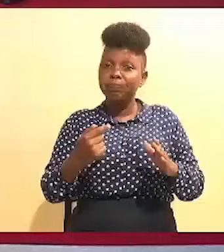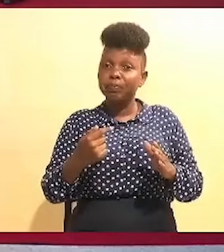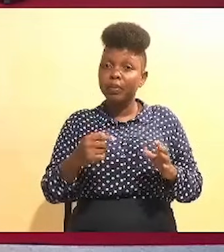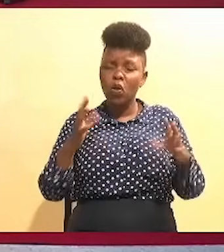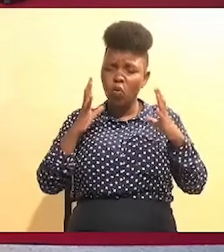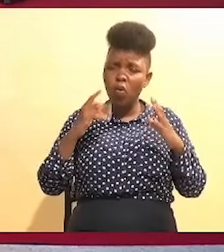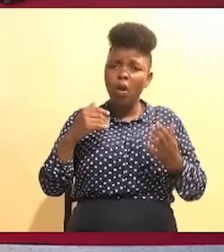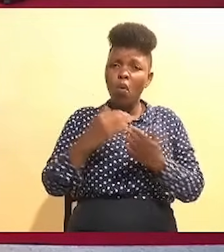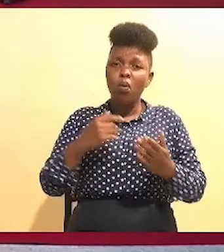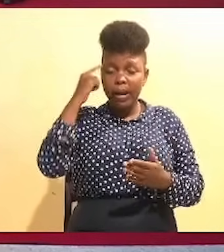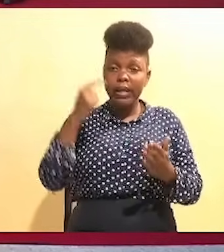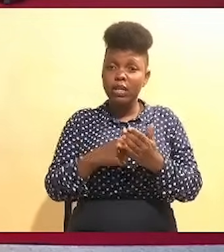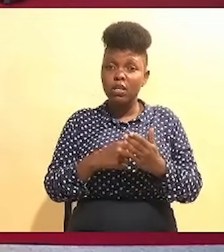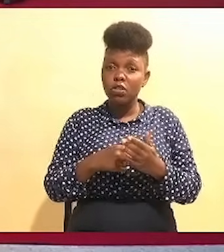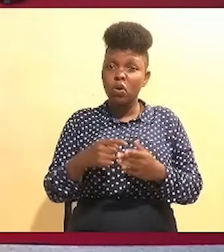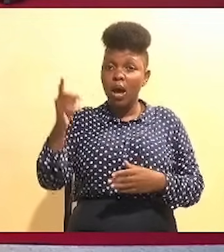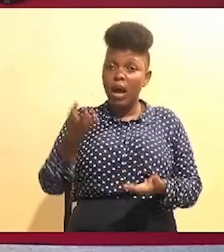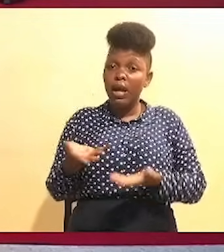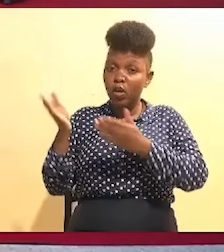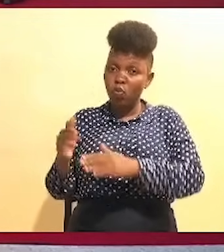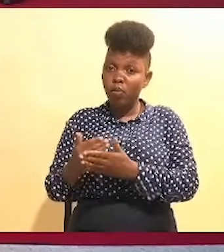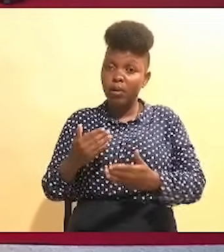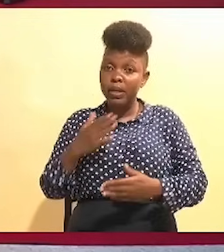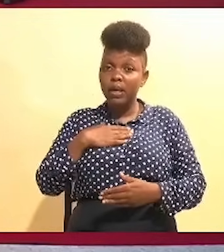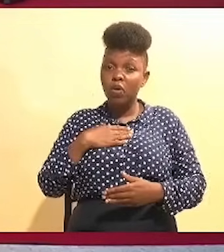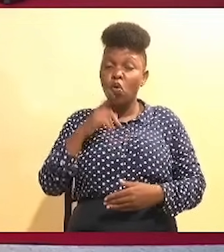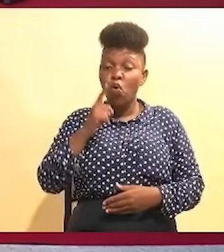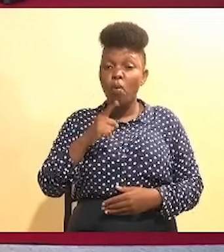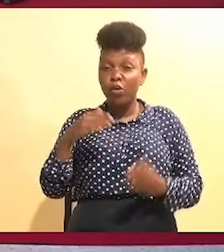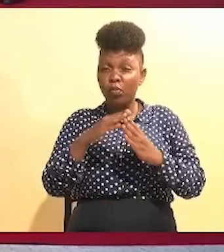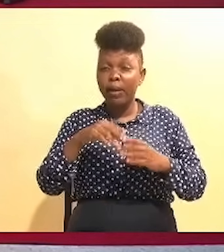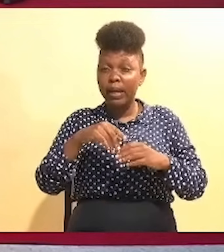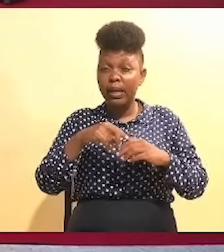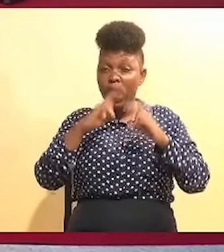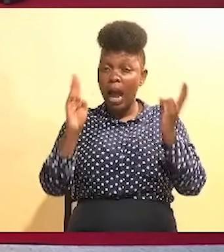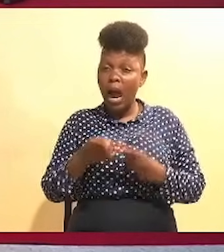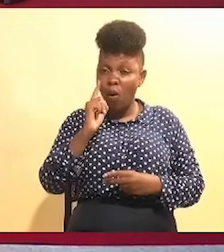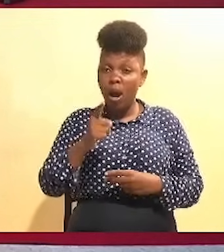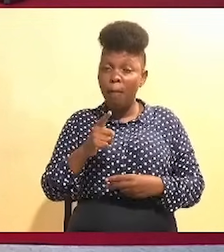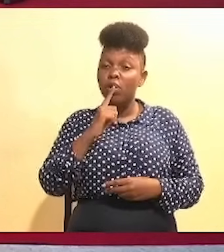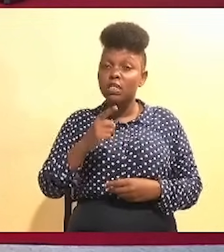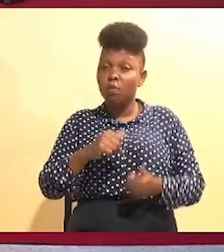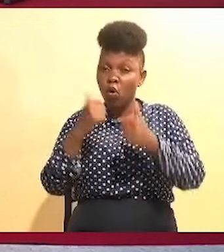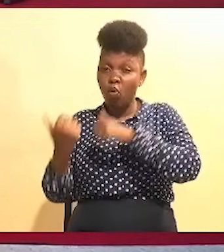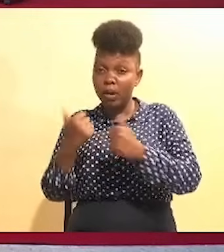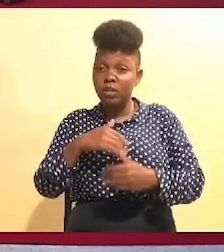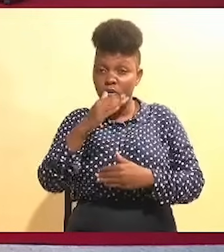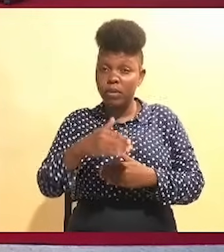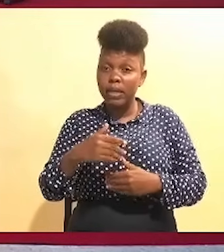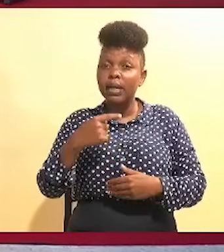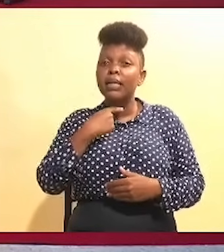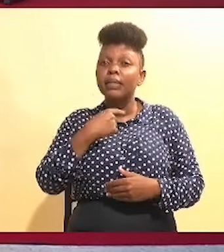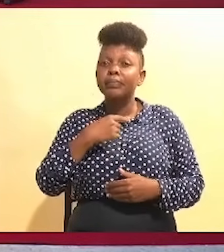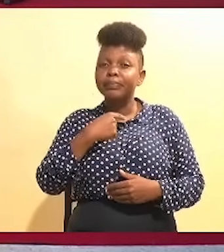ajili yangu. Huko mahala fulani, huko nyumbani, huko hapa, unasema mimi ubatizo ujao nahitaji kubatizwa. Hebu nyosha mkono wako mahali